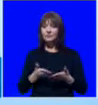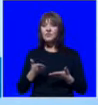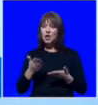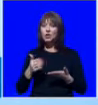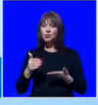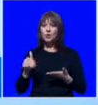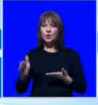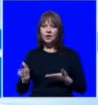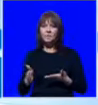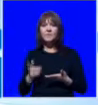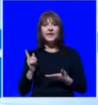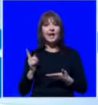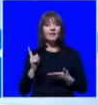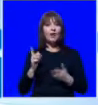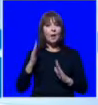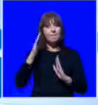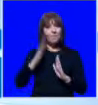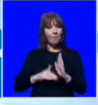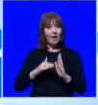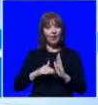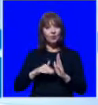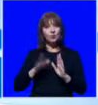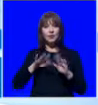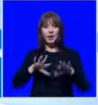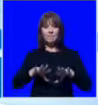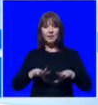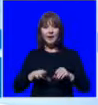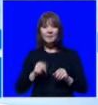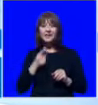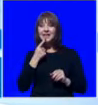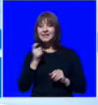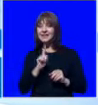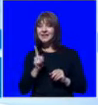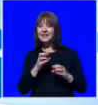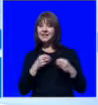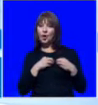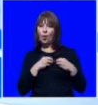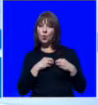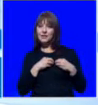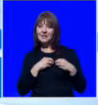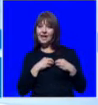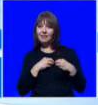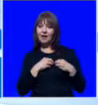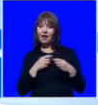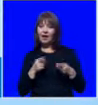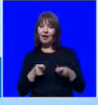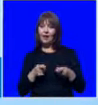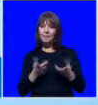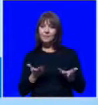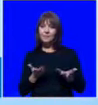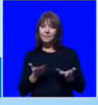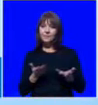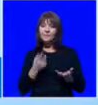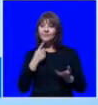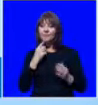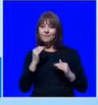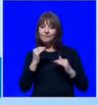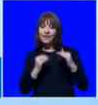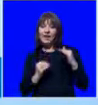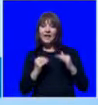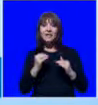нататък. Тоест, вие по-малкото сега ще приемете, за да не се усети тази, тази по-голяма тесла. Не, разликата е